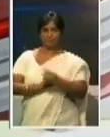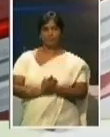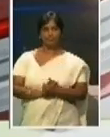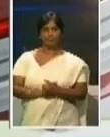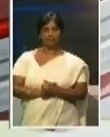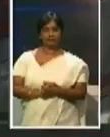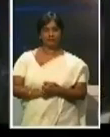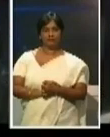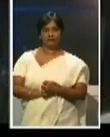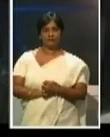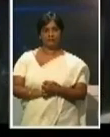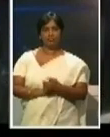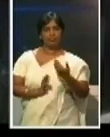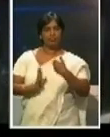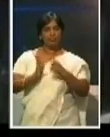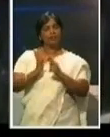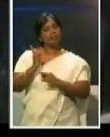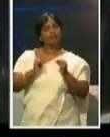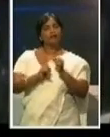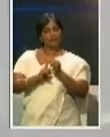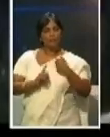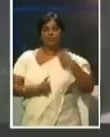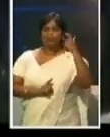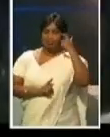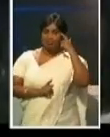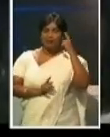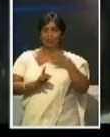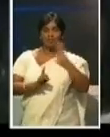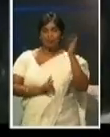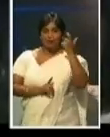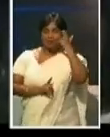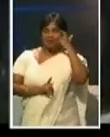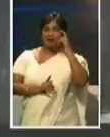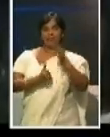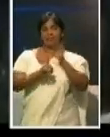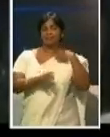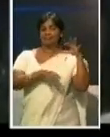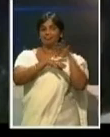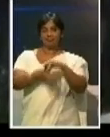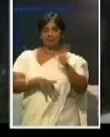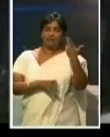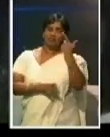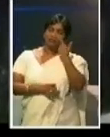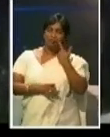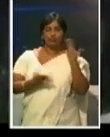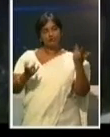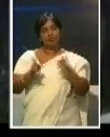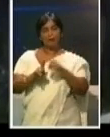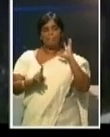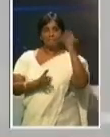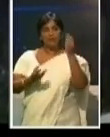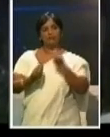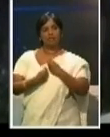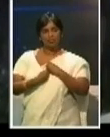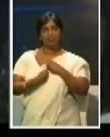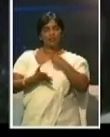පවසන්නේ. අපි එක්සත් ජාතික පක්ෂයෙන් අපි හිතුවා අපේ ජනප්‍රියම නායකයා ඉදිරිපත් කරන්න. නමුත් කනගාටුදායක ප්‍රතිඵලයක් අපිට